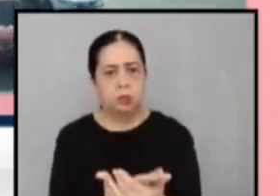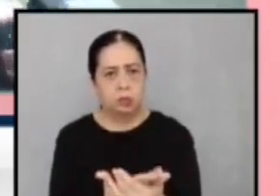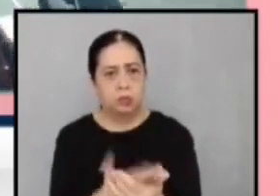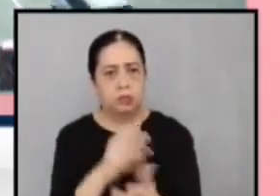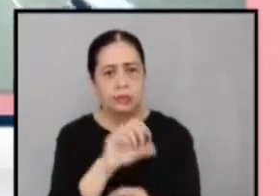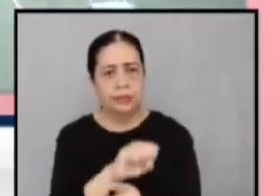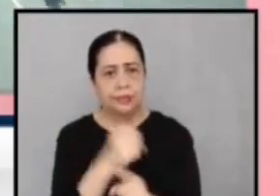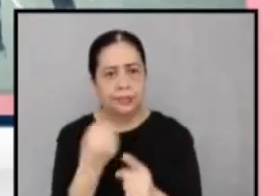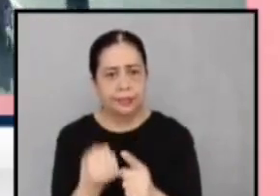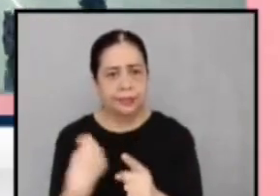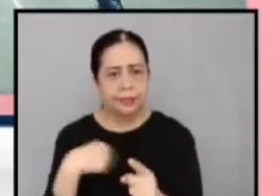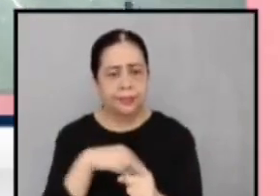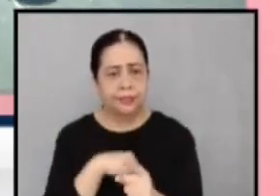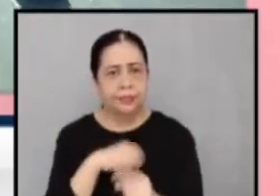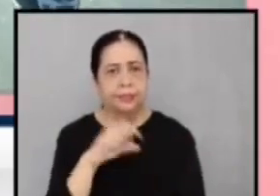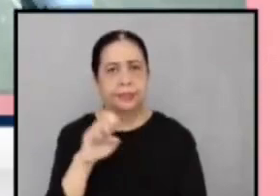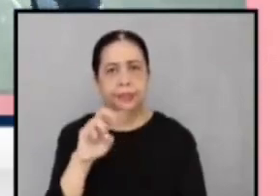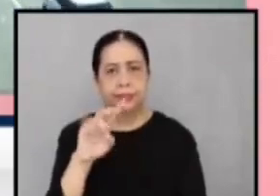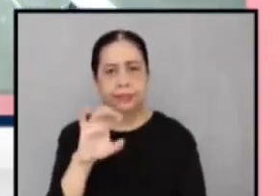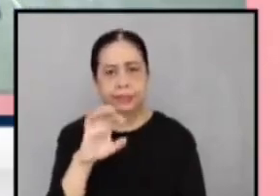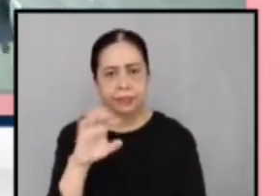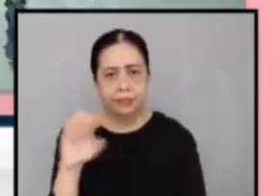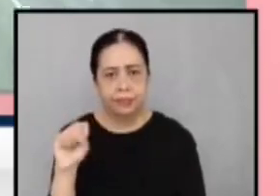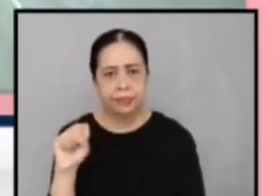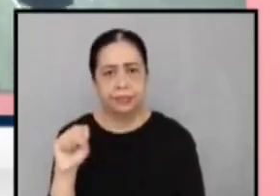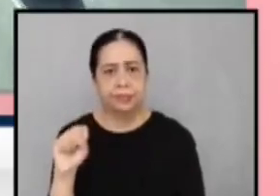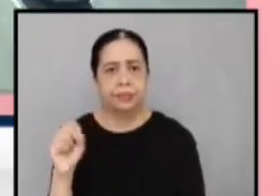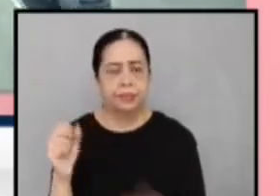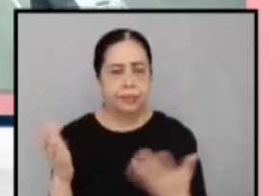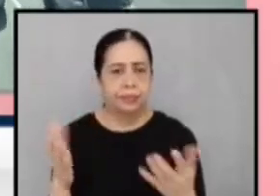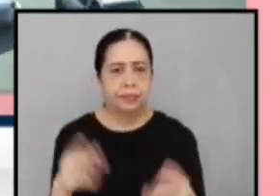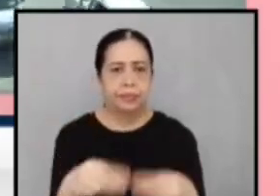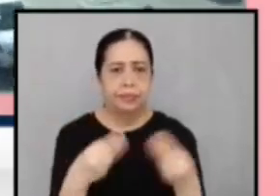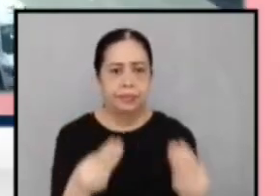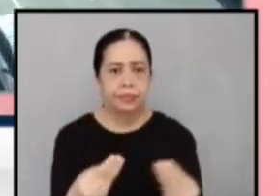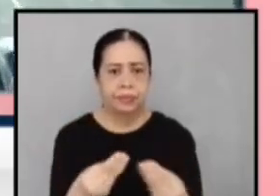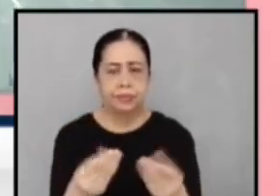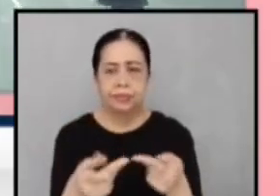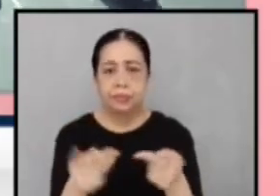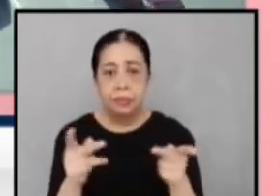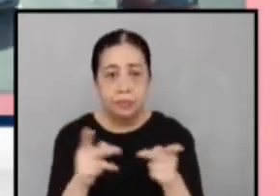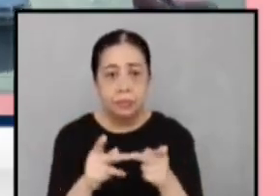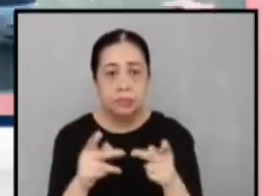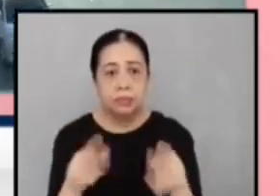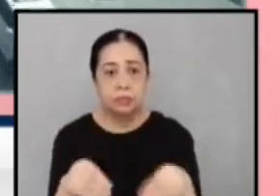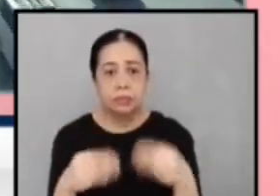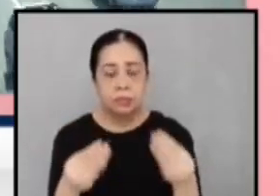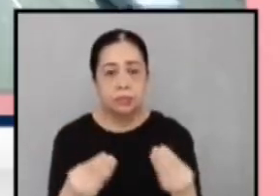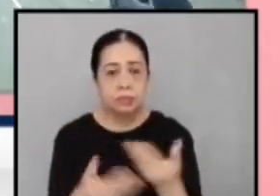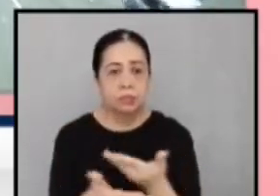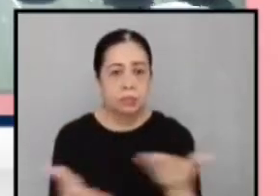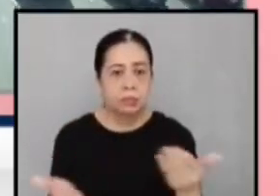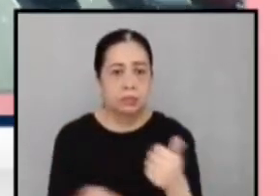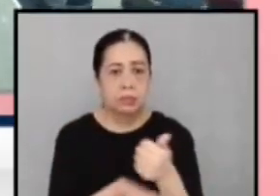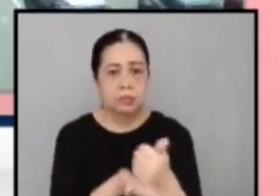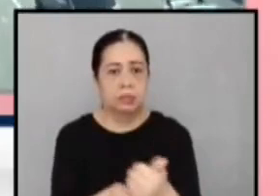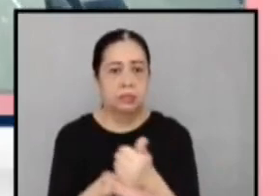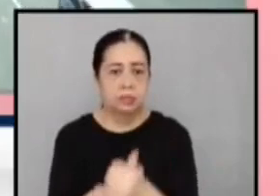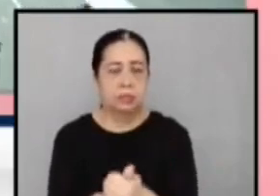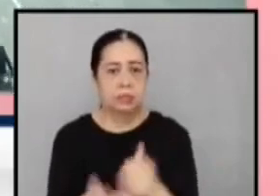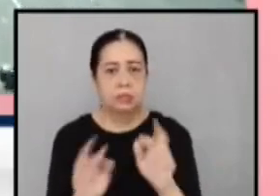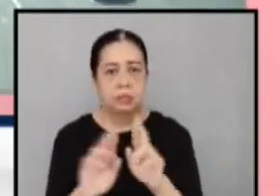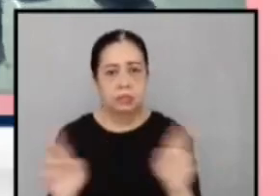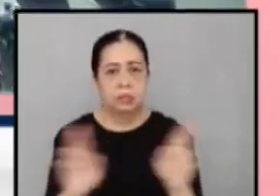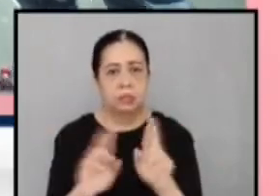ng ating mga evacuees. Kahit papano ay nabigyan sila ng lugar at nabibigyan sila ng mga tulong. Pinaghahandaan natin